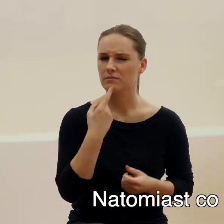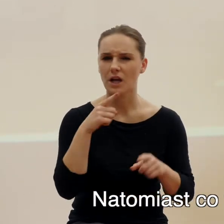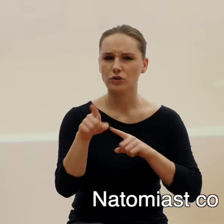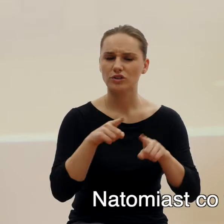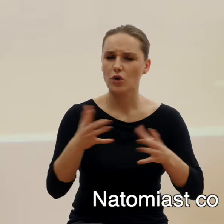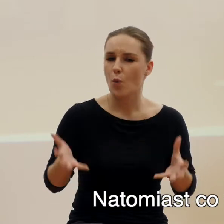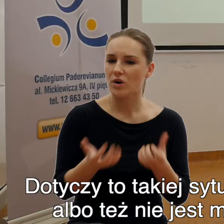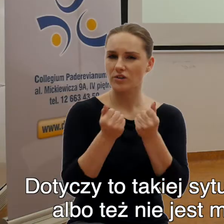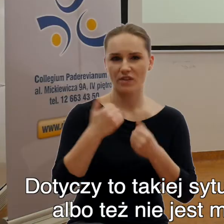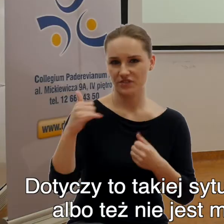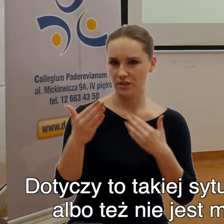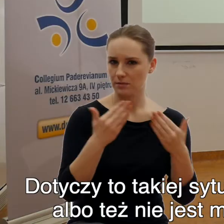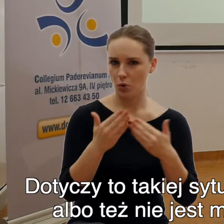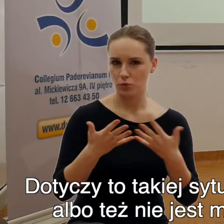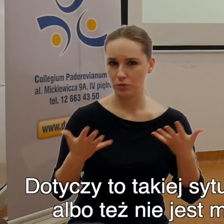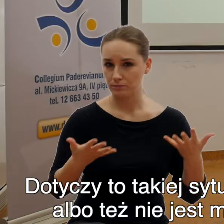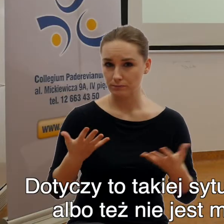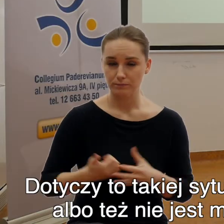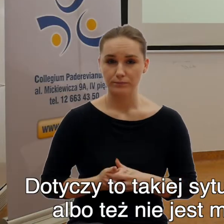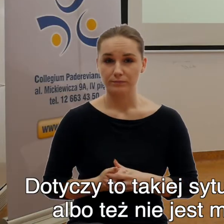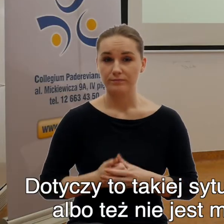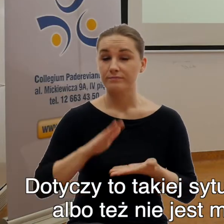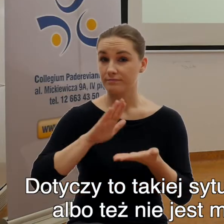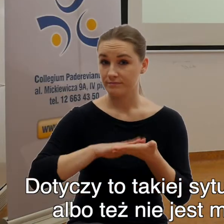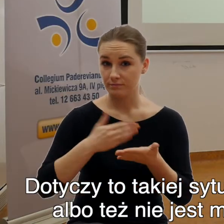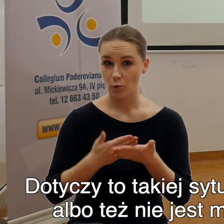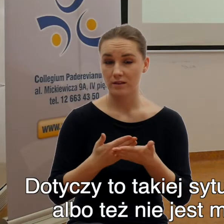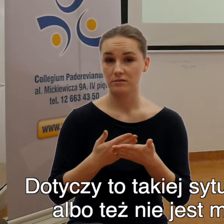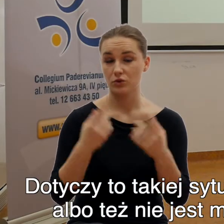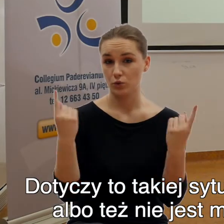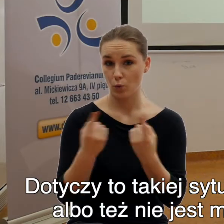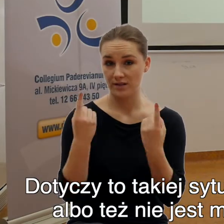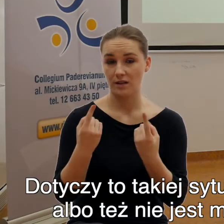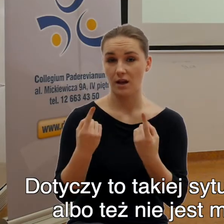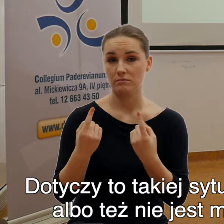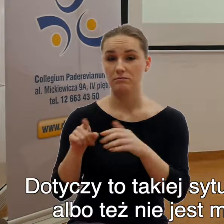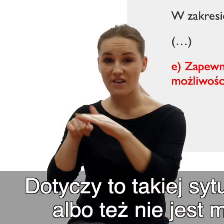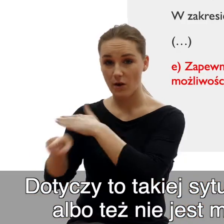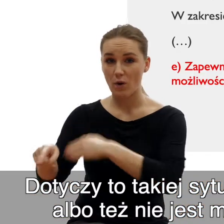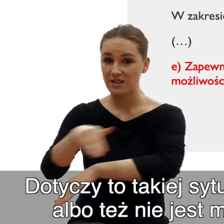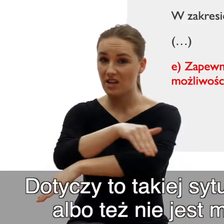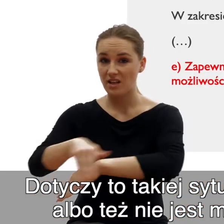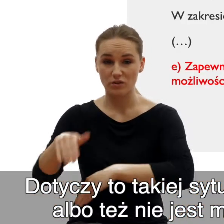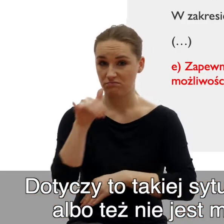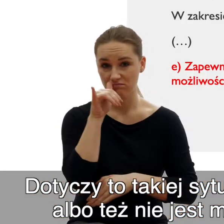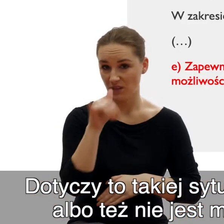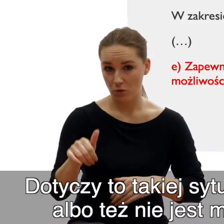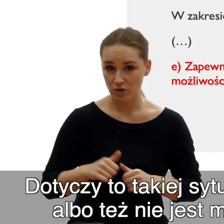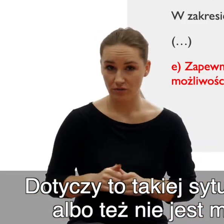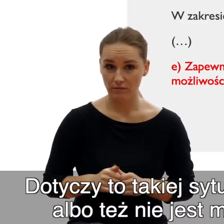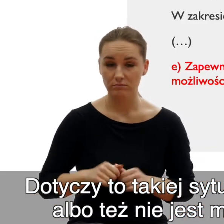ich w inny sposób? Dotyczy to takiej sytuacji, gdy ewakuacja na zewnątrz nie jest możliwa, albo też nie jest